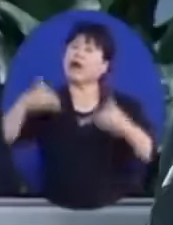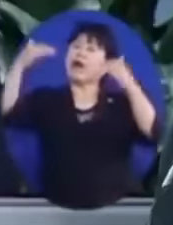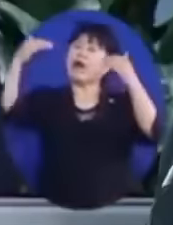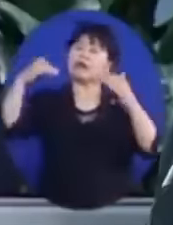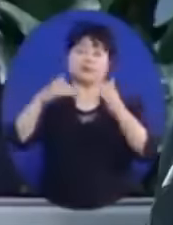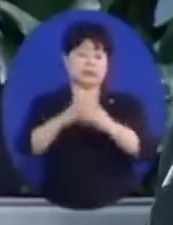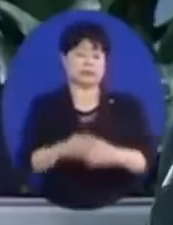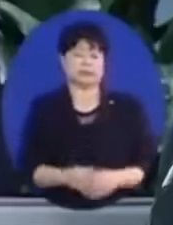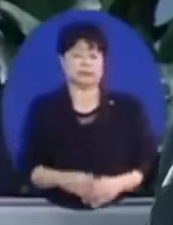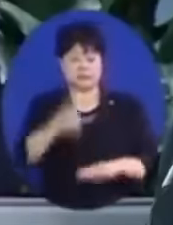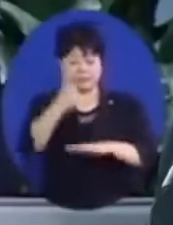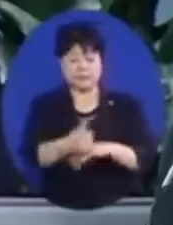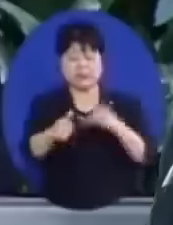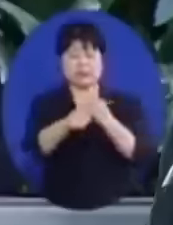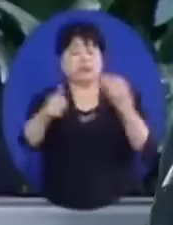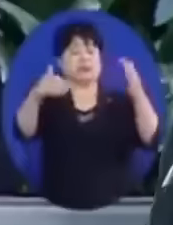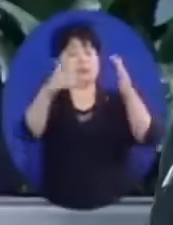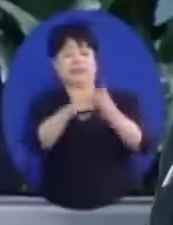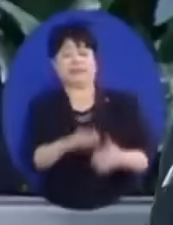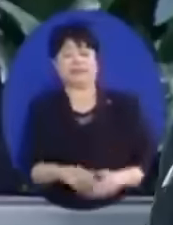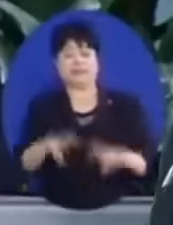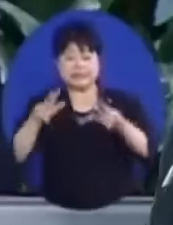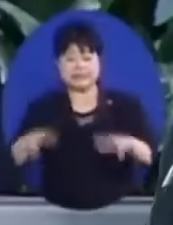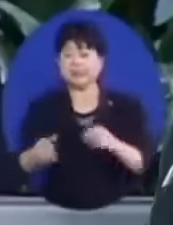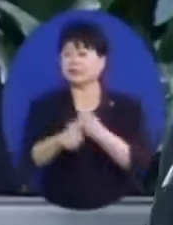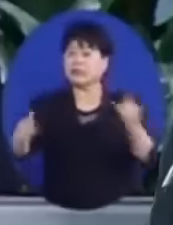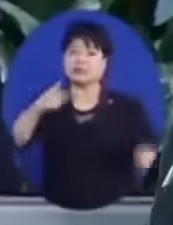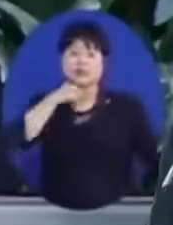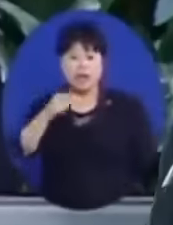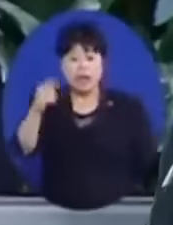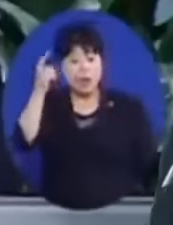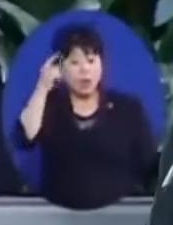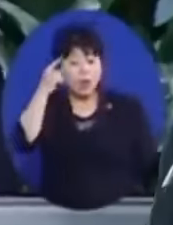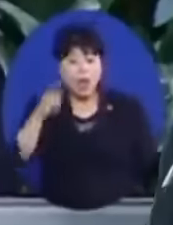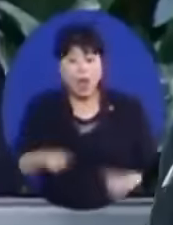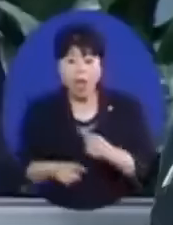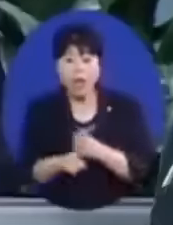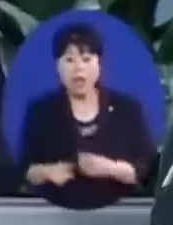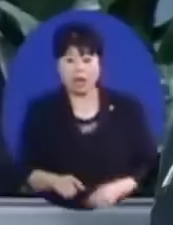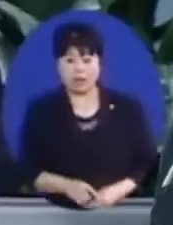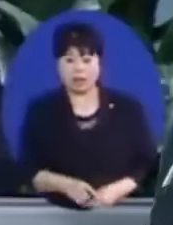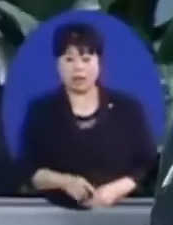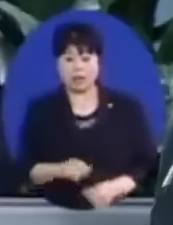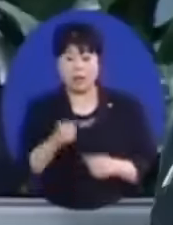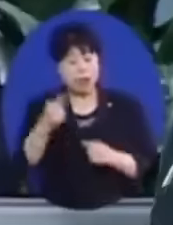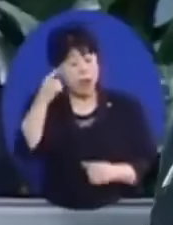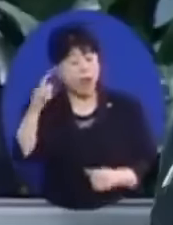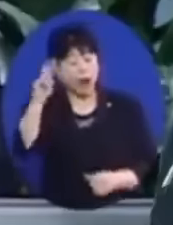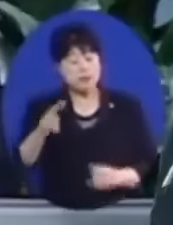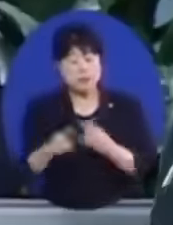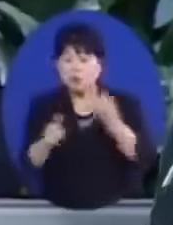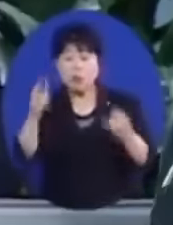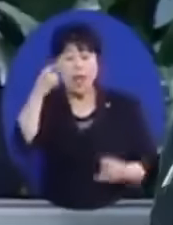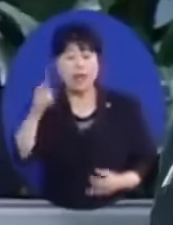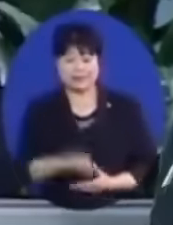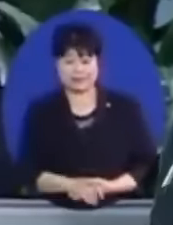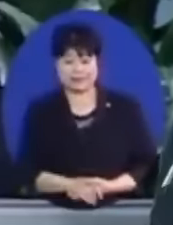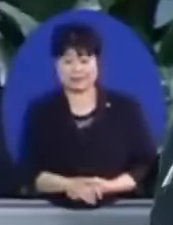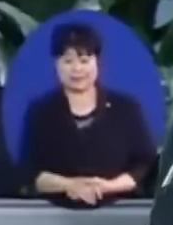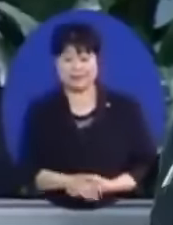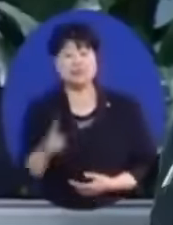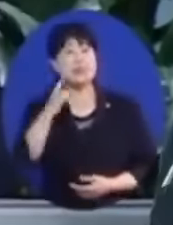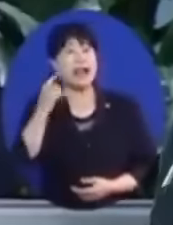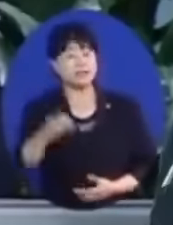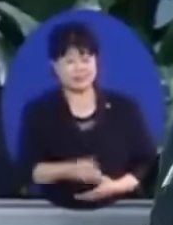길러서 마지막 시집장가 보냈으니까 이제는 이혼하랍니다. 아니 여태까지 자식 넣고 잘 살았는데 갑자기 이혼하더니 무슨 말은